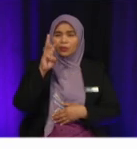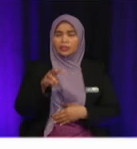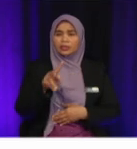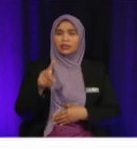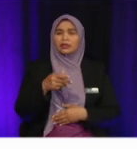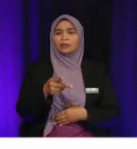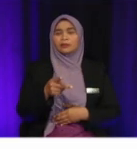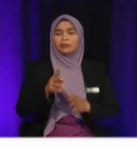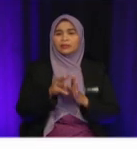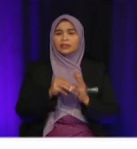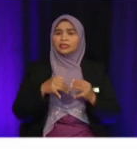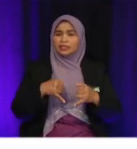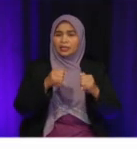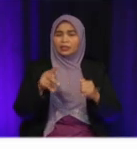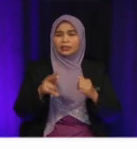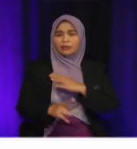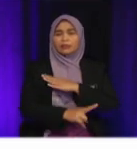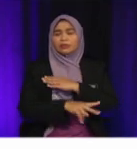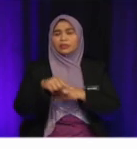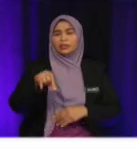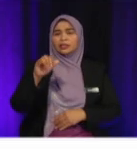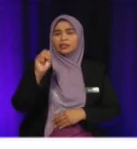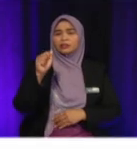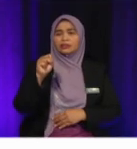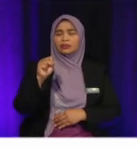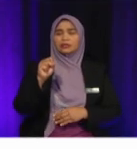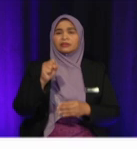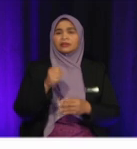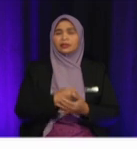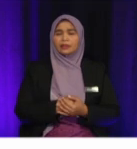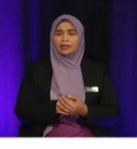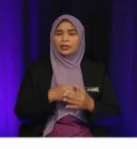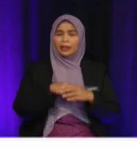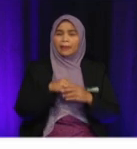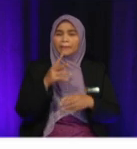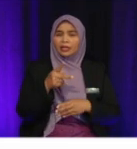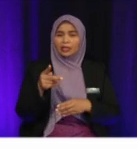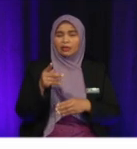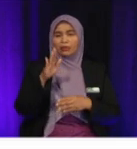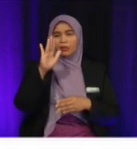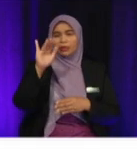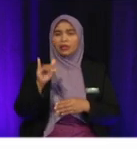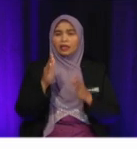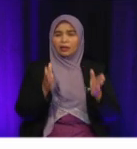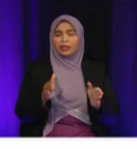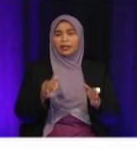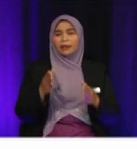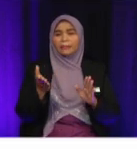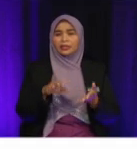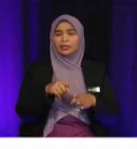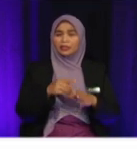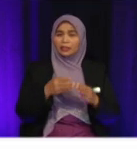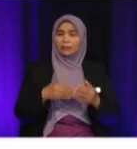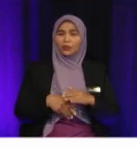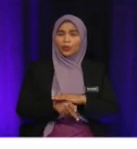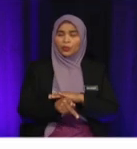hukuman qisas, balasan yang seimbang ya dalam perkara-perkara orang yang mati dibunuh, iaitu orang merdeka dengan orang